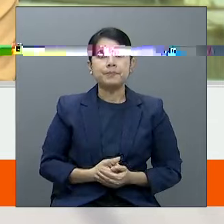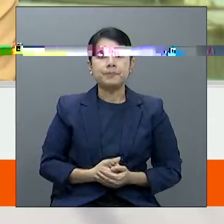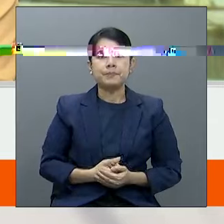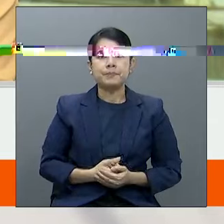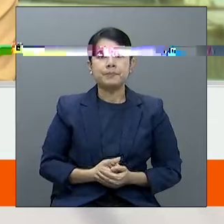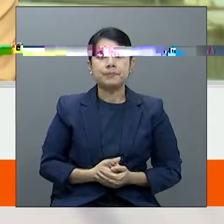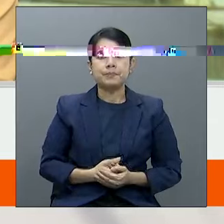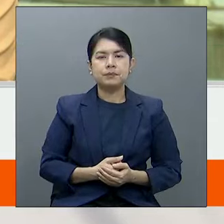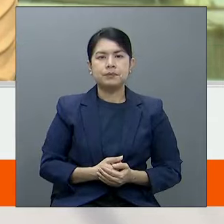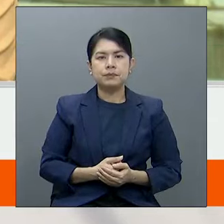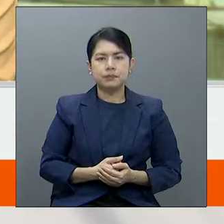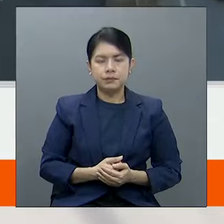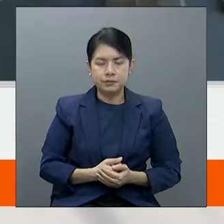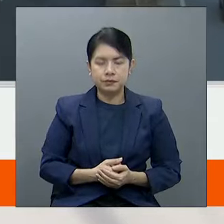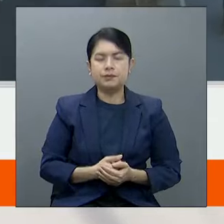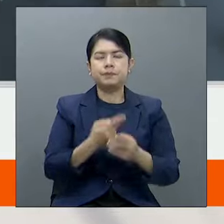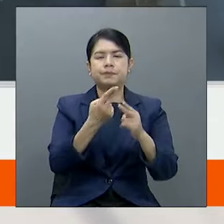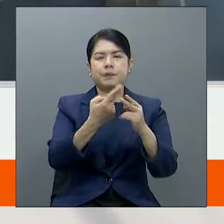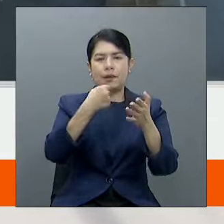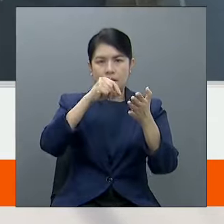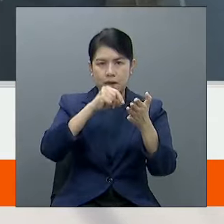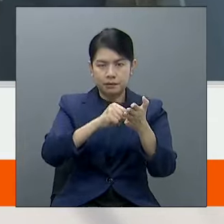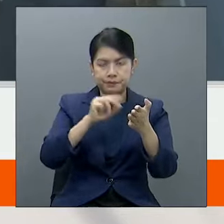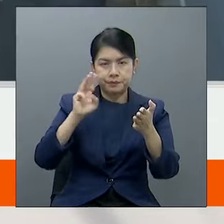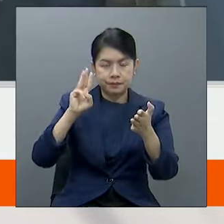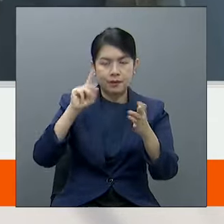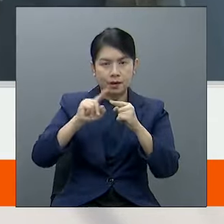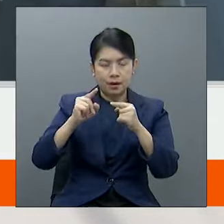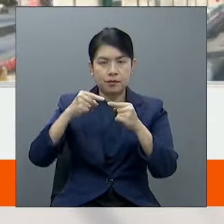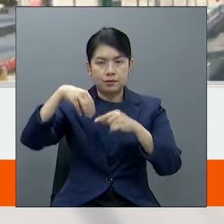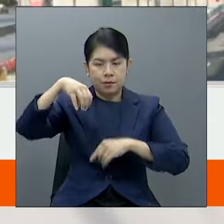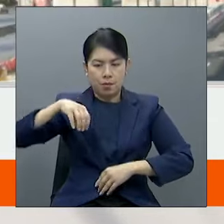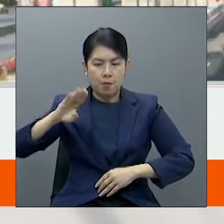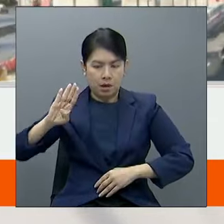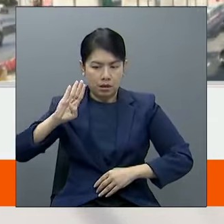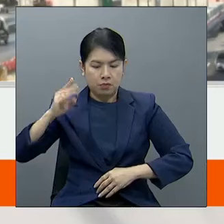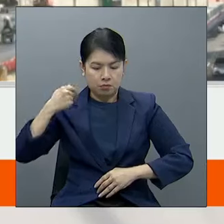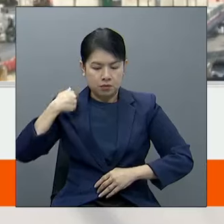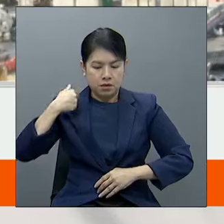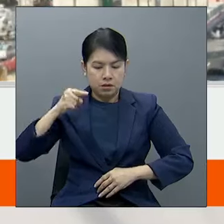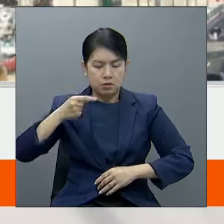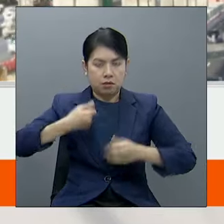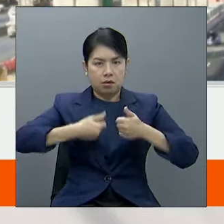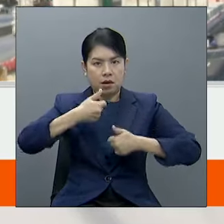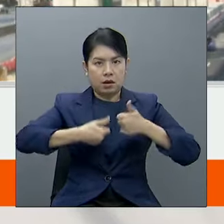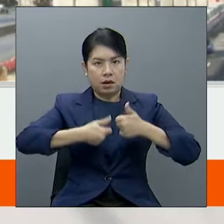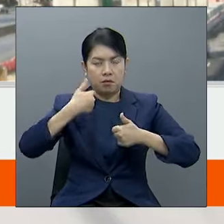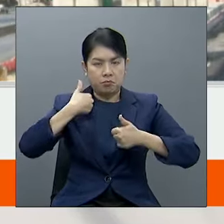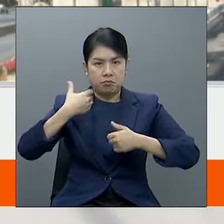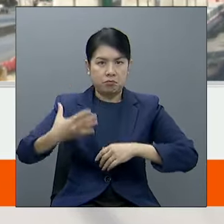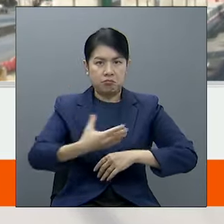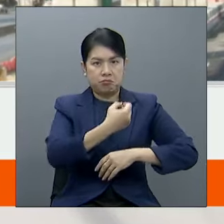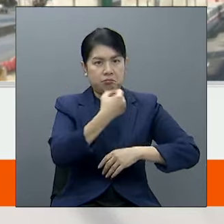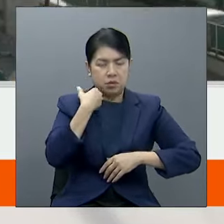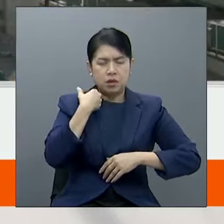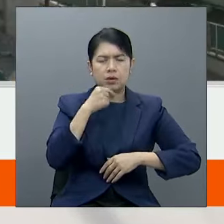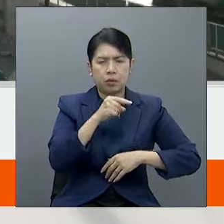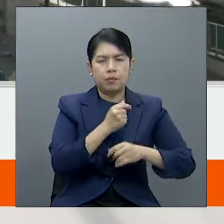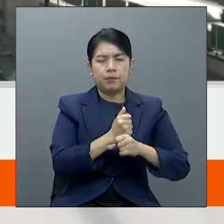คิดว่าในแต่ละสัญญาเนี่ยนะครับนะฮะทางผู้รับจ้างคือคนที่มีสิทธิ์ในการประมูลเนี่ยก็ต้องมาชี้แจงนะครับว่